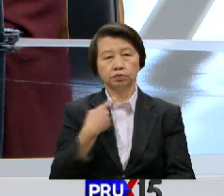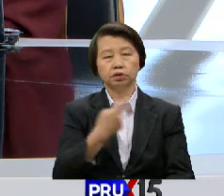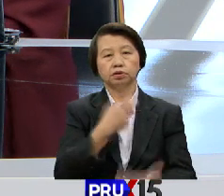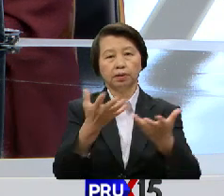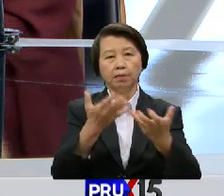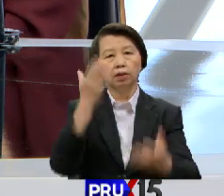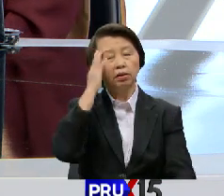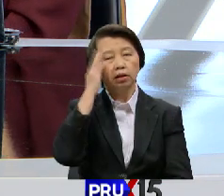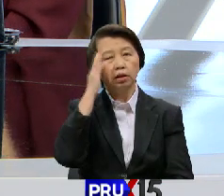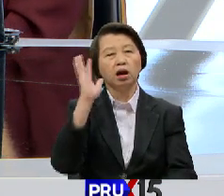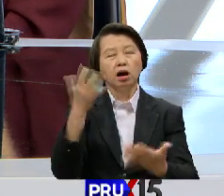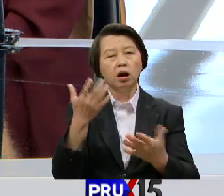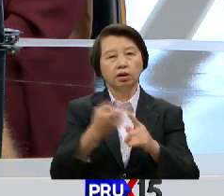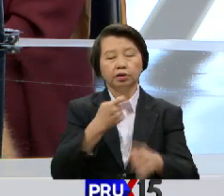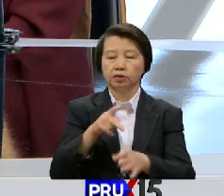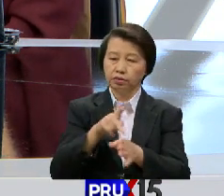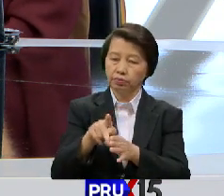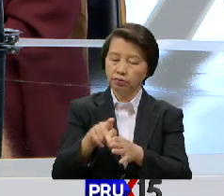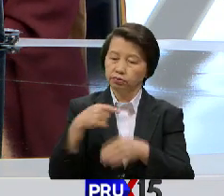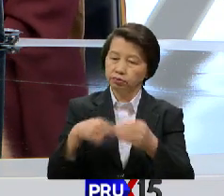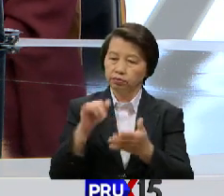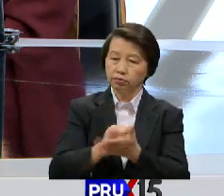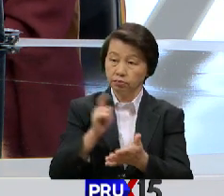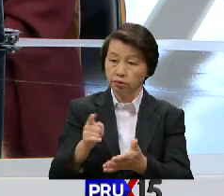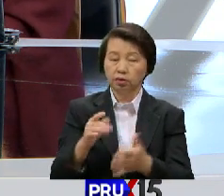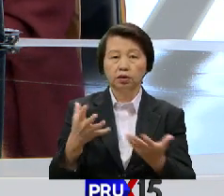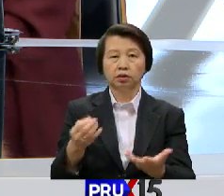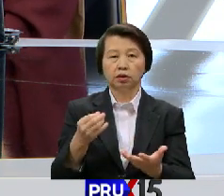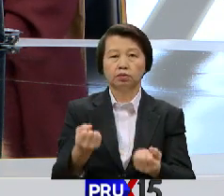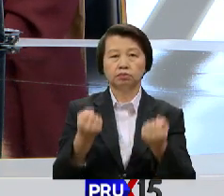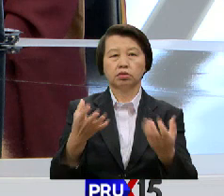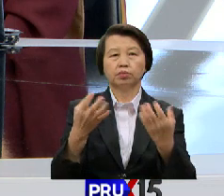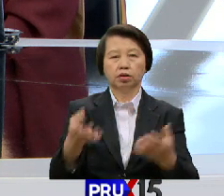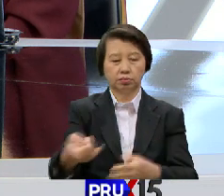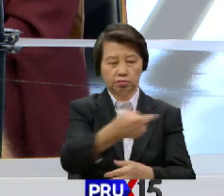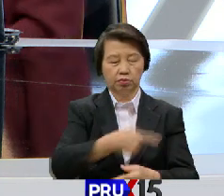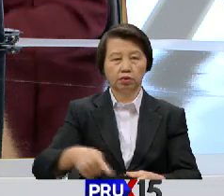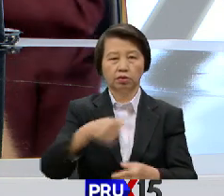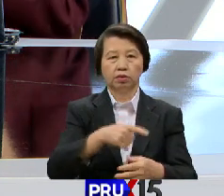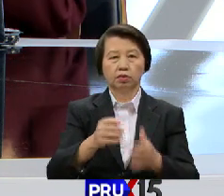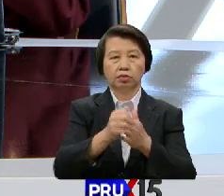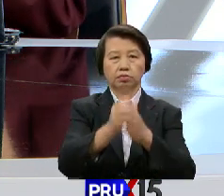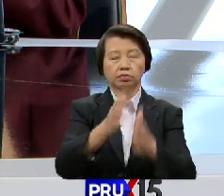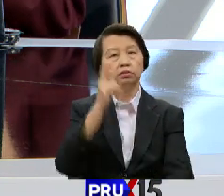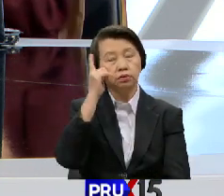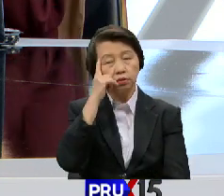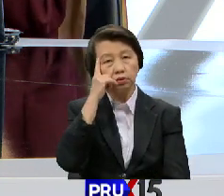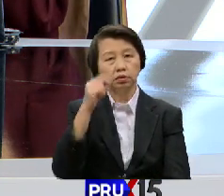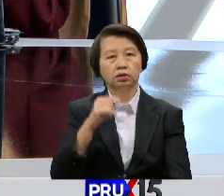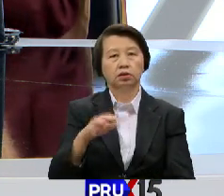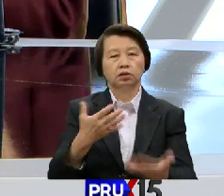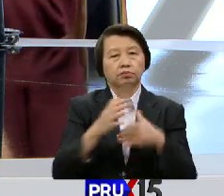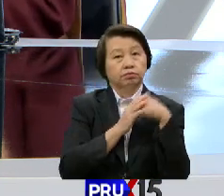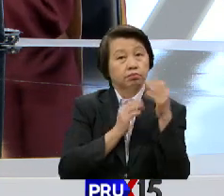ingin tahu juga pandangan Anda kepada part atau juga berkaitan dengan hari ini padahal ramai dalam karangan pemimpin ini menganggap paus senyum